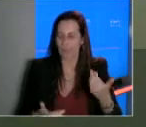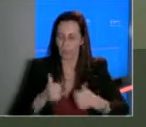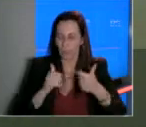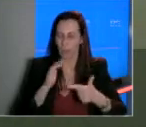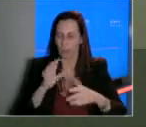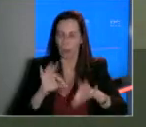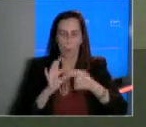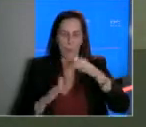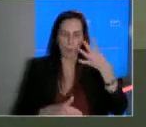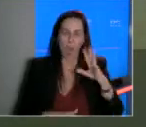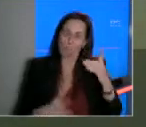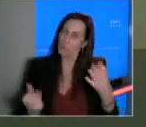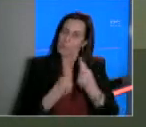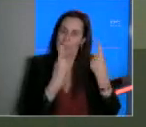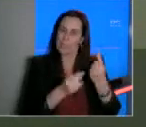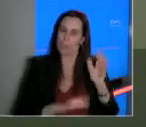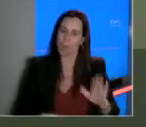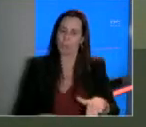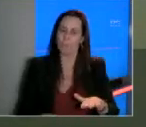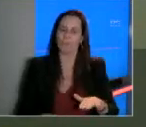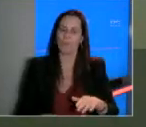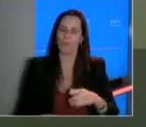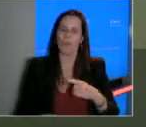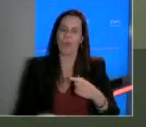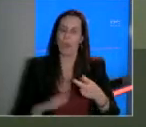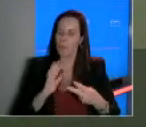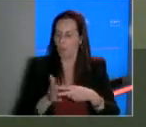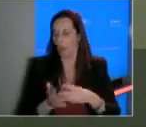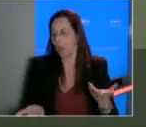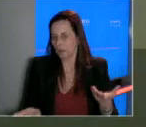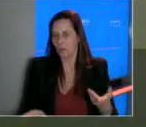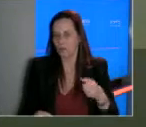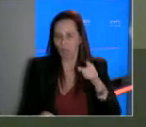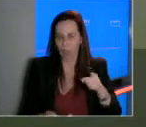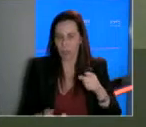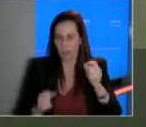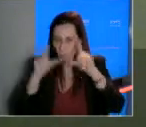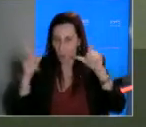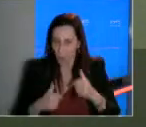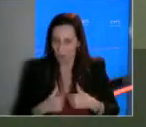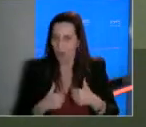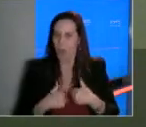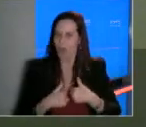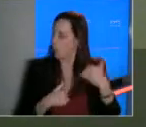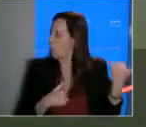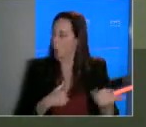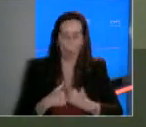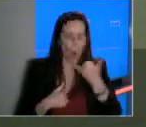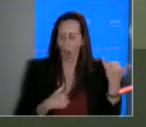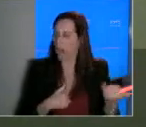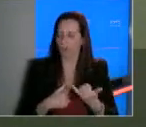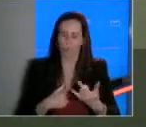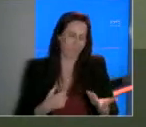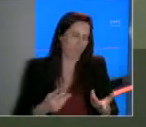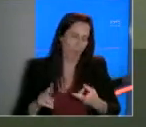בפעם הרביעית. אז הוא הציל את עצמו. אז בוא נגיד בפוליטיקה כמו בפוליטיקה, אתה מופתע, אני? אנחנו כל הזמן הרחובים